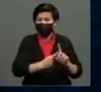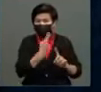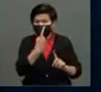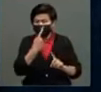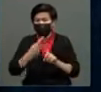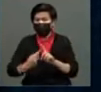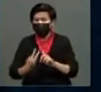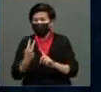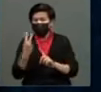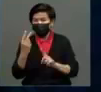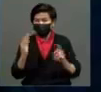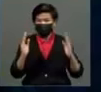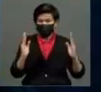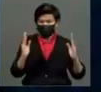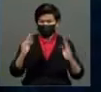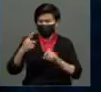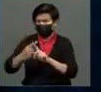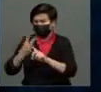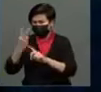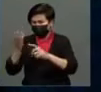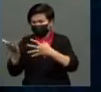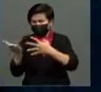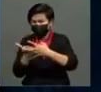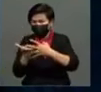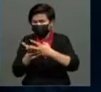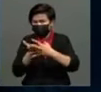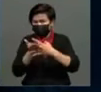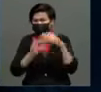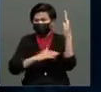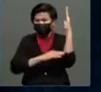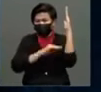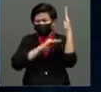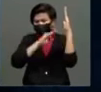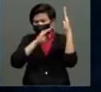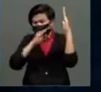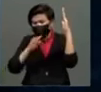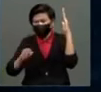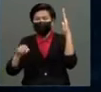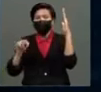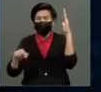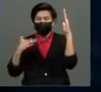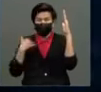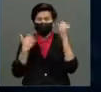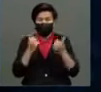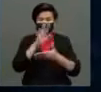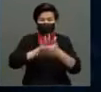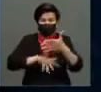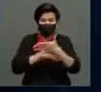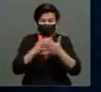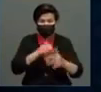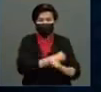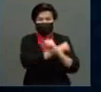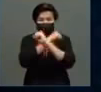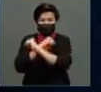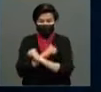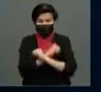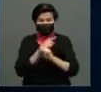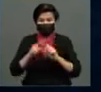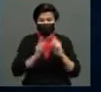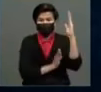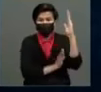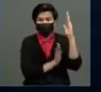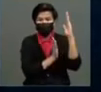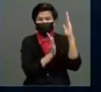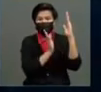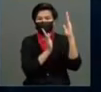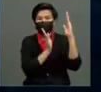ลงกันประมาณสักกลางเดือนกุมภานะครับนั่นคือการใช้มาตรการกันขึ้นมาถึงได้ย่อตัวเลขลงไปแล้วเราก็ส